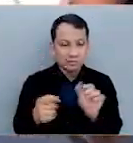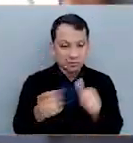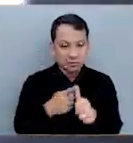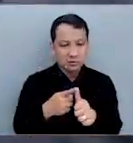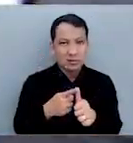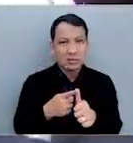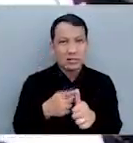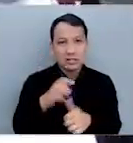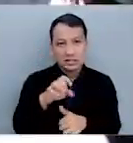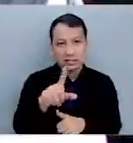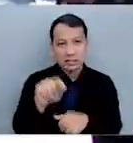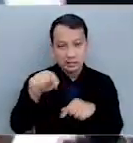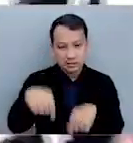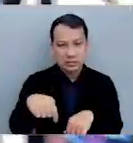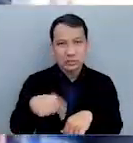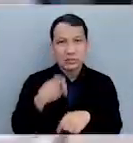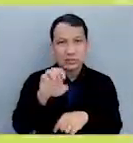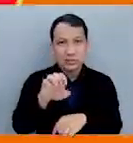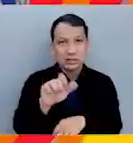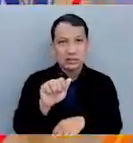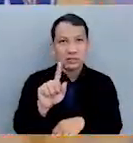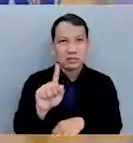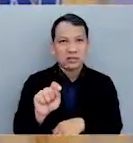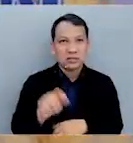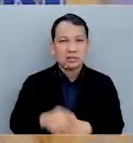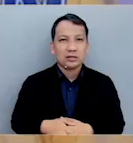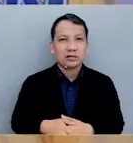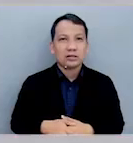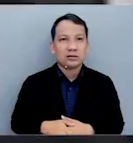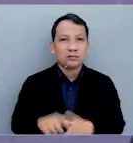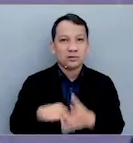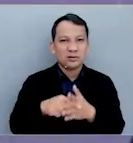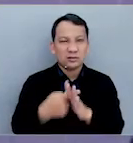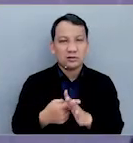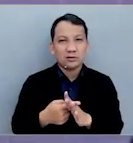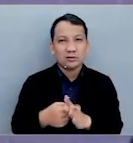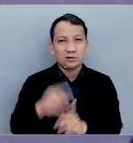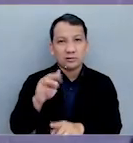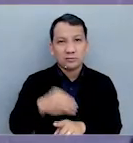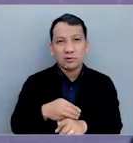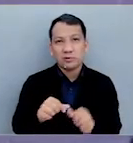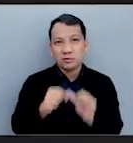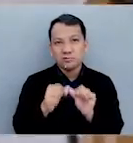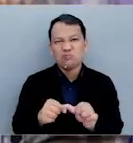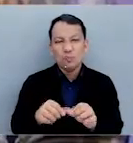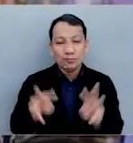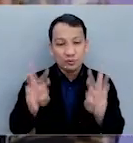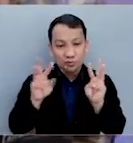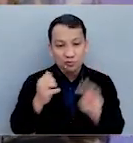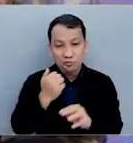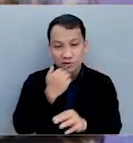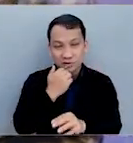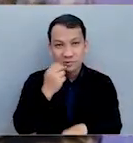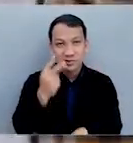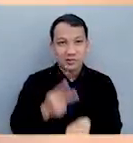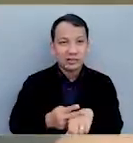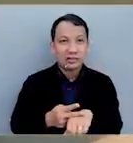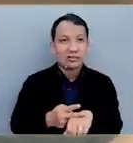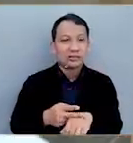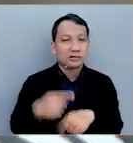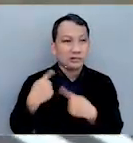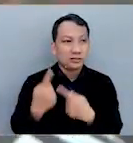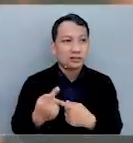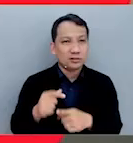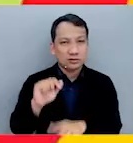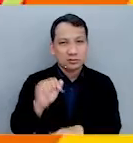show sa bansa na EAT. Magsisimula na ang much anticipated Wow Mali Doble Tama sa